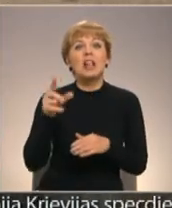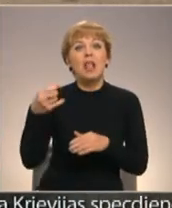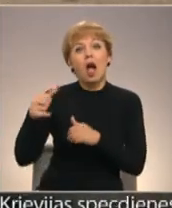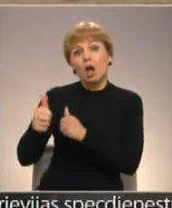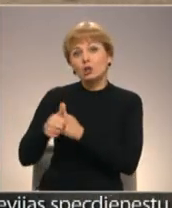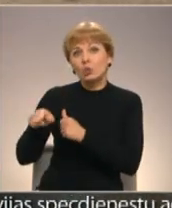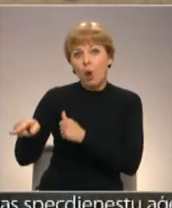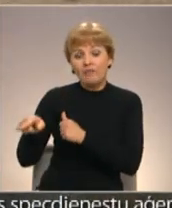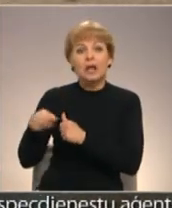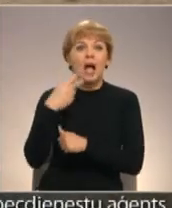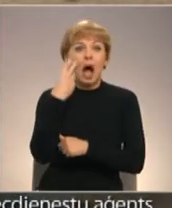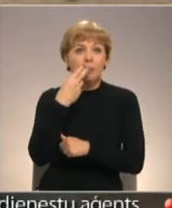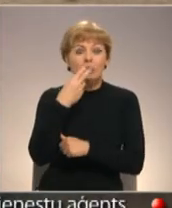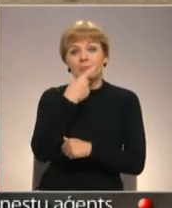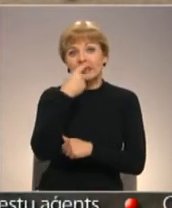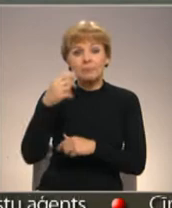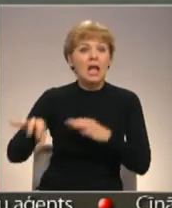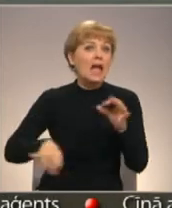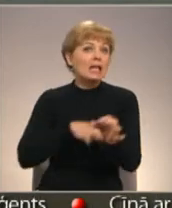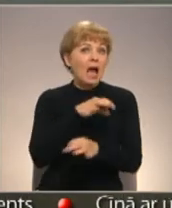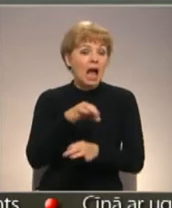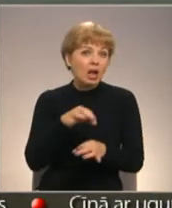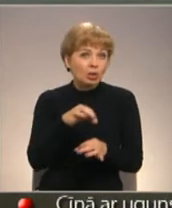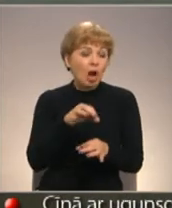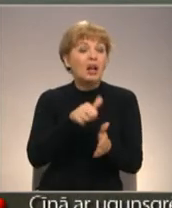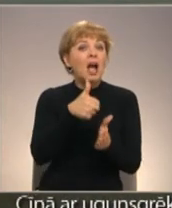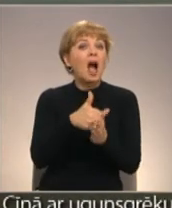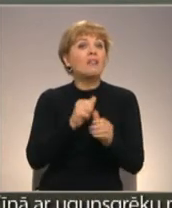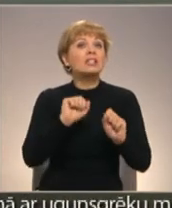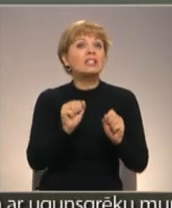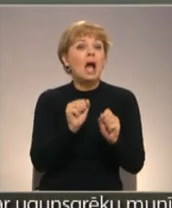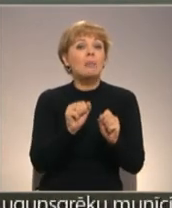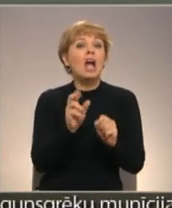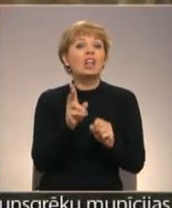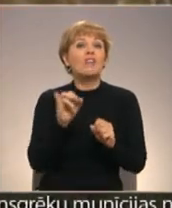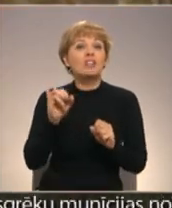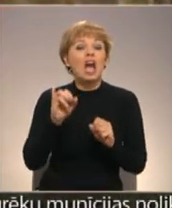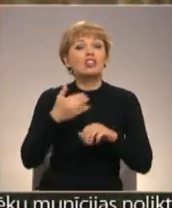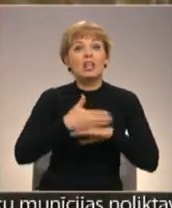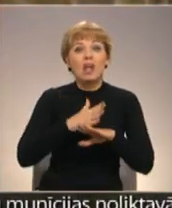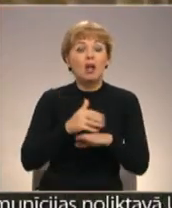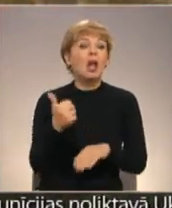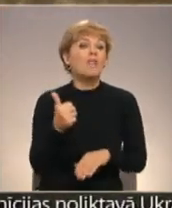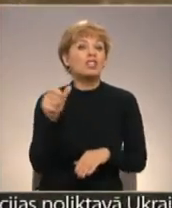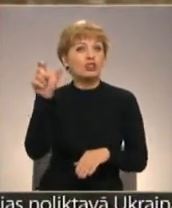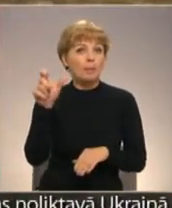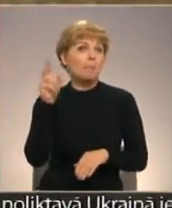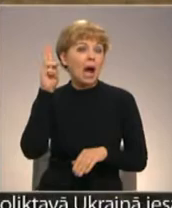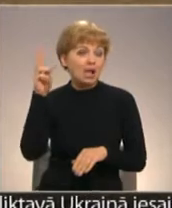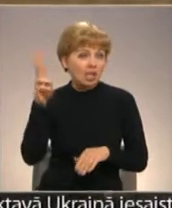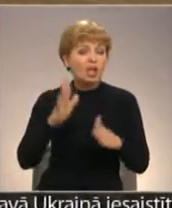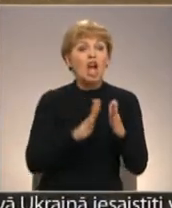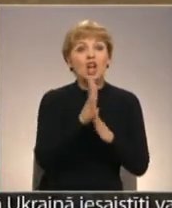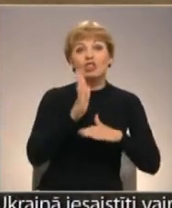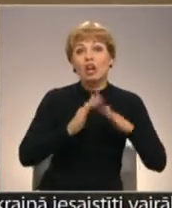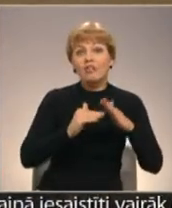Laimonis Kokorevičs šeit apsaimnieko 100 hektārus zemes un ziemai galvenokārt kvieši veido trešdaļu no tiem. Arī viņš ir pārliecināts, ražas kvalitāti šogad